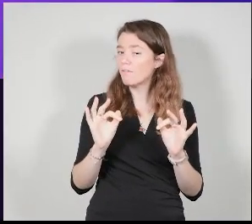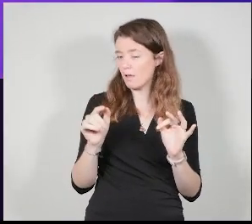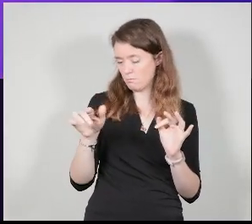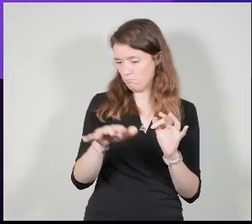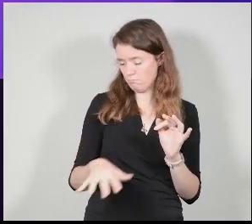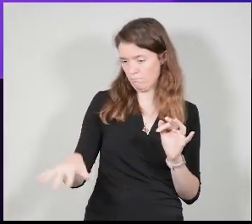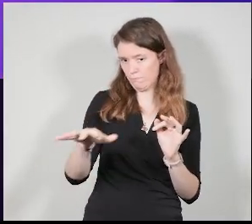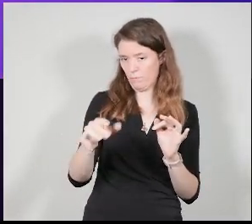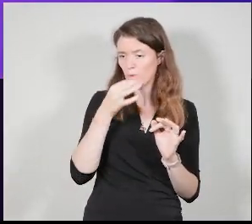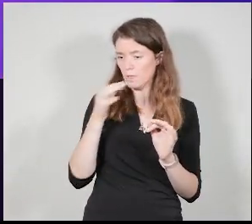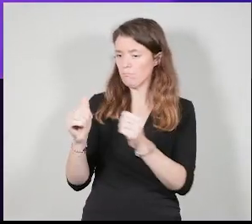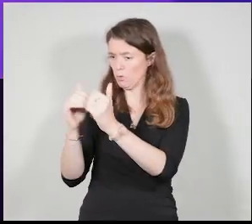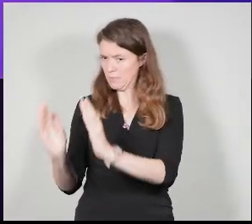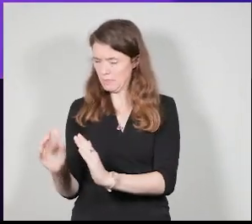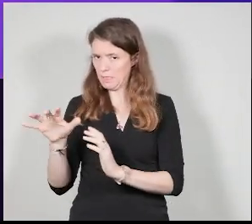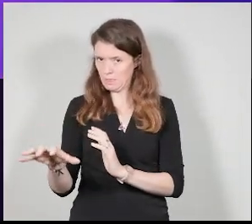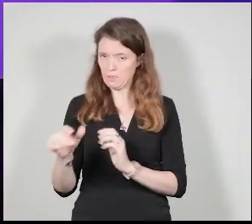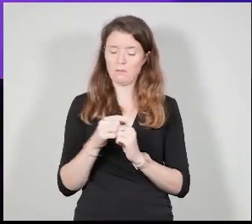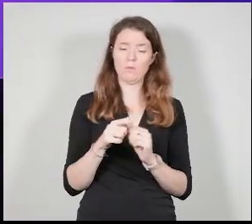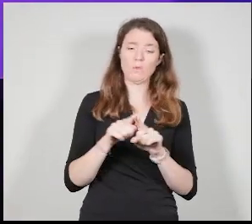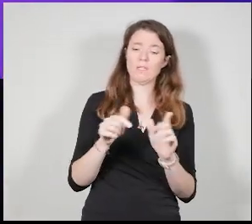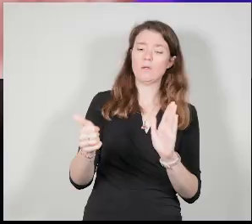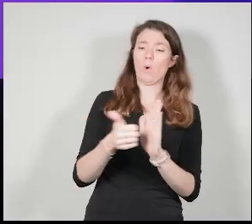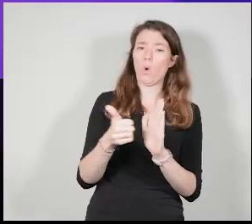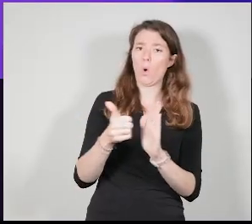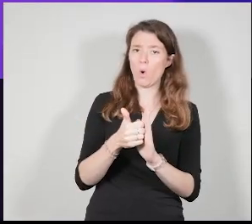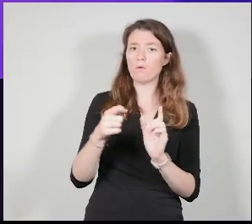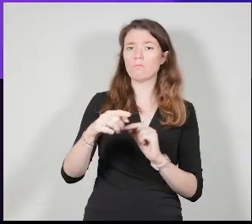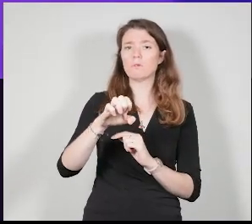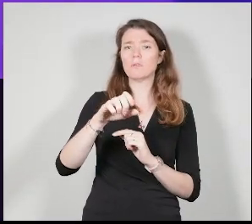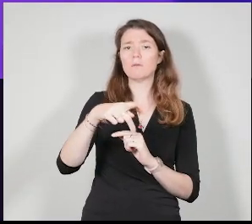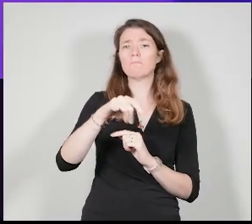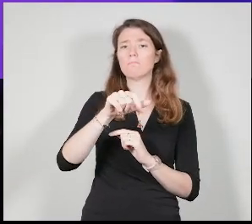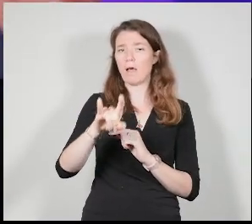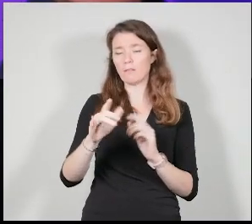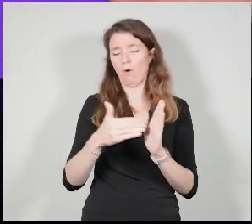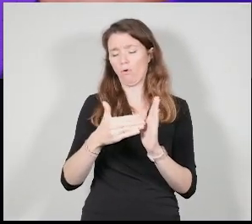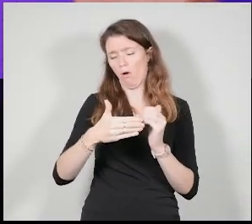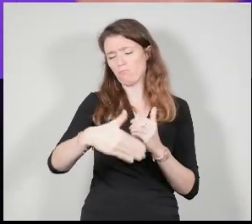vous posez le domicile, vous posez aussi le rôle recentré de l'EHPAD. On y reviendra beaucoup dans la journée,